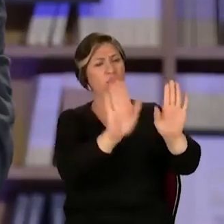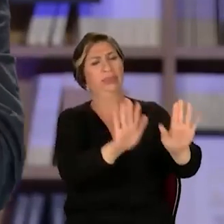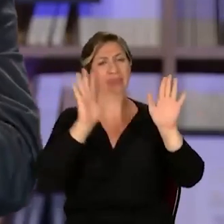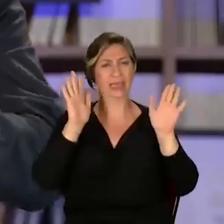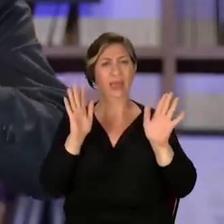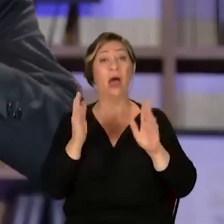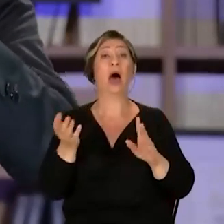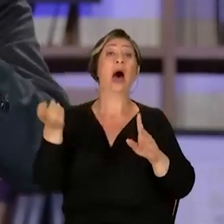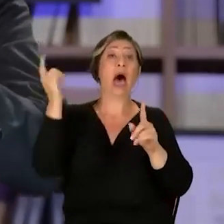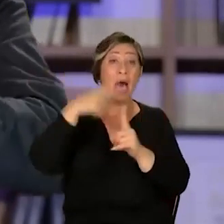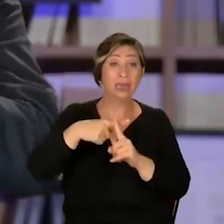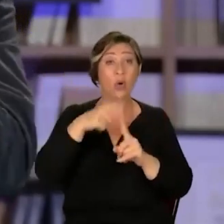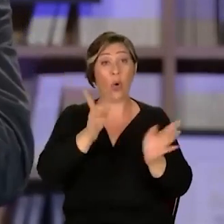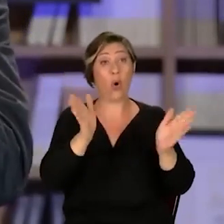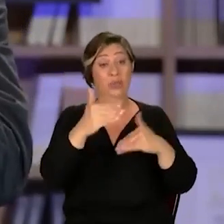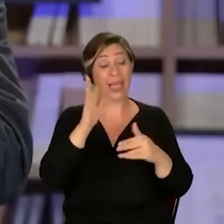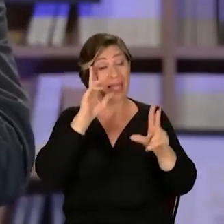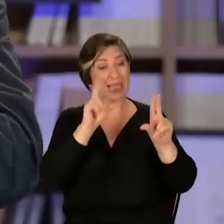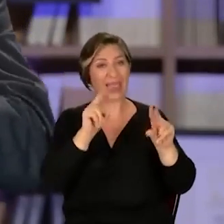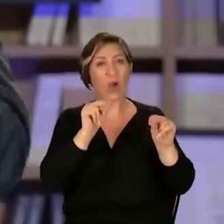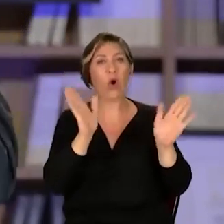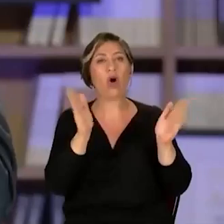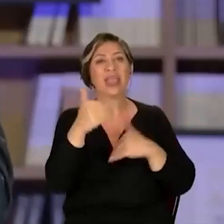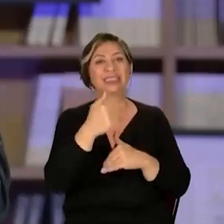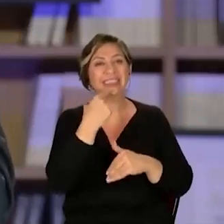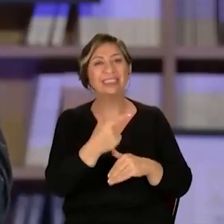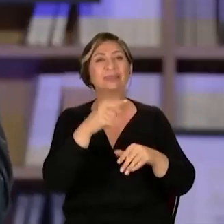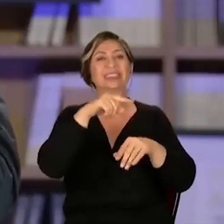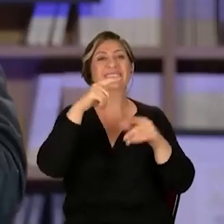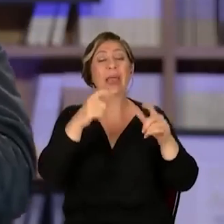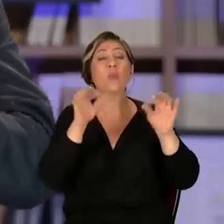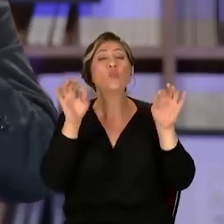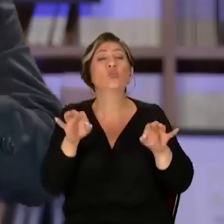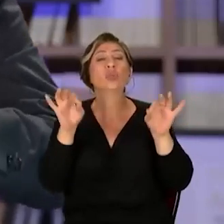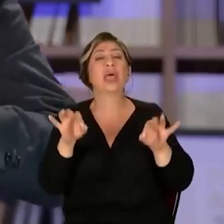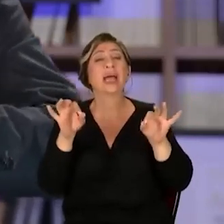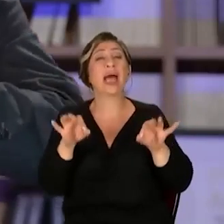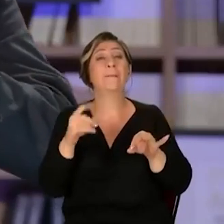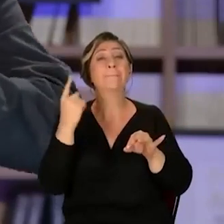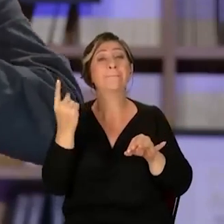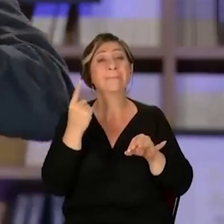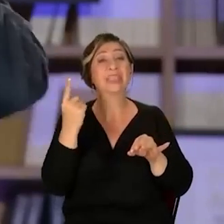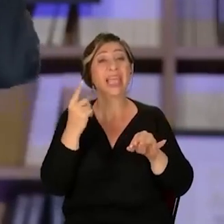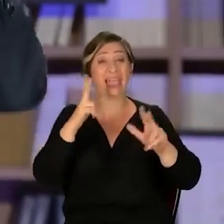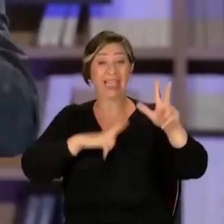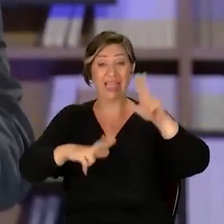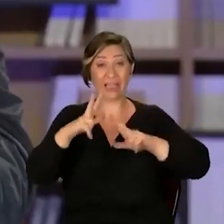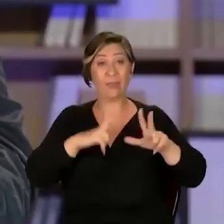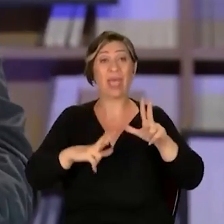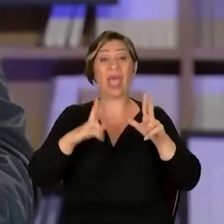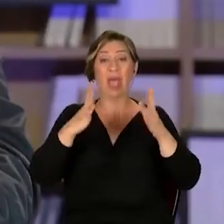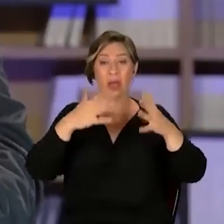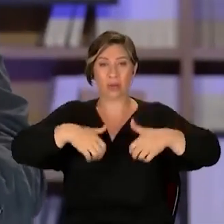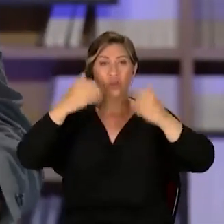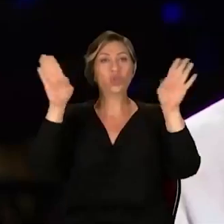yatacaksınız. Hatta o odalara, yatak odası dediğimiz yere mutlaka mutlaka bir de giyinme soyunma